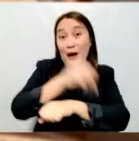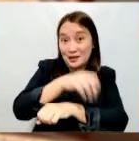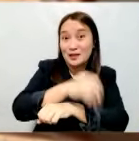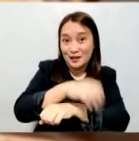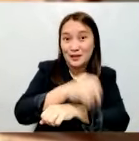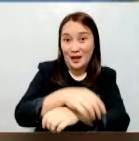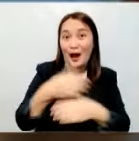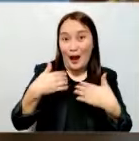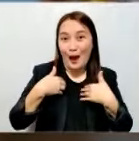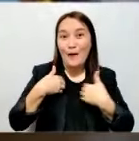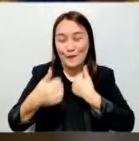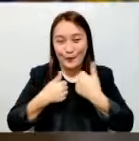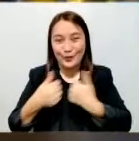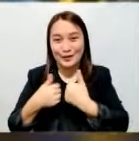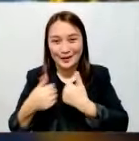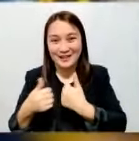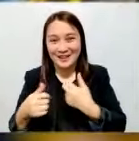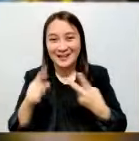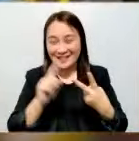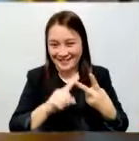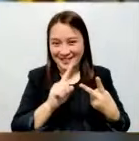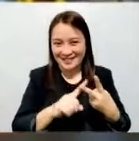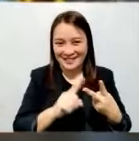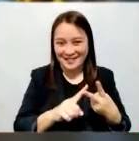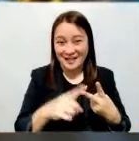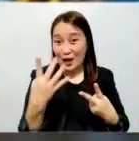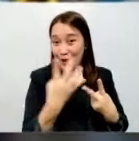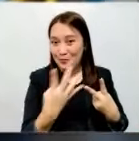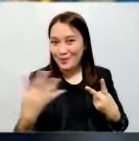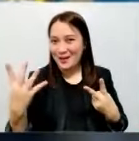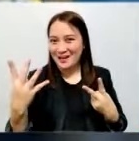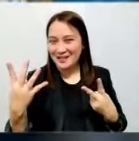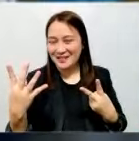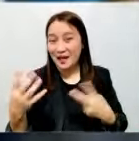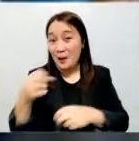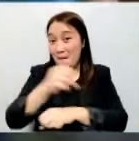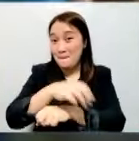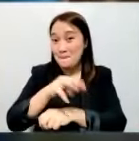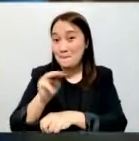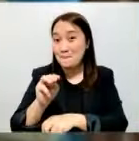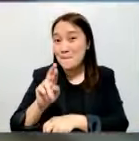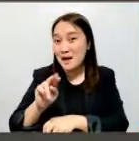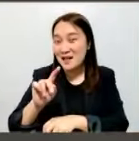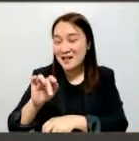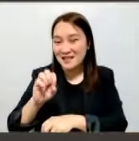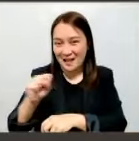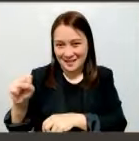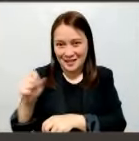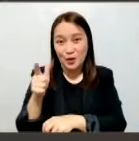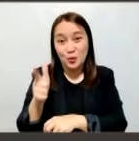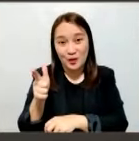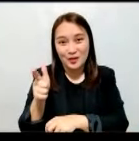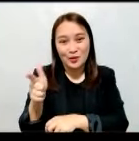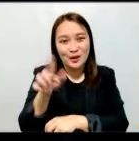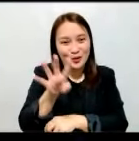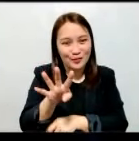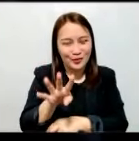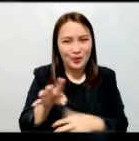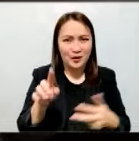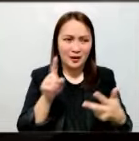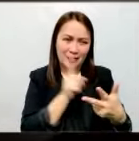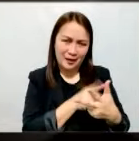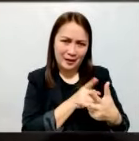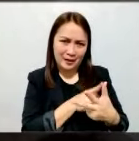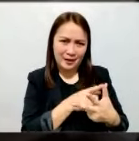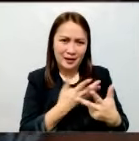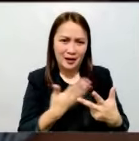yes, magpa-pageant ka silang for Miss Marites 2024. At kung kasukasuan